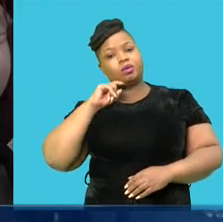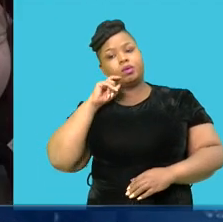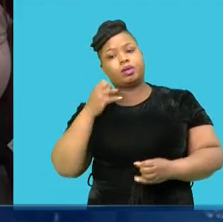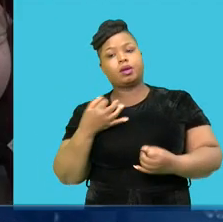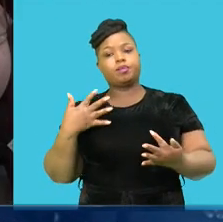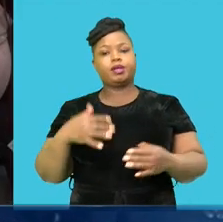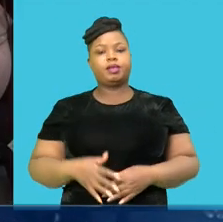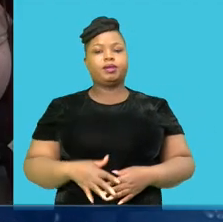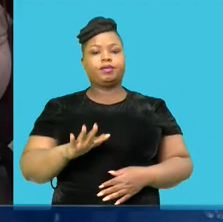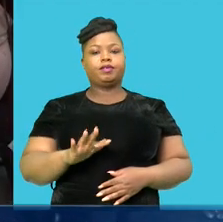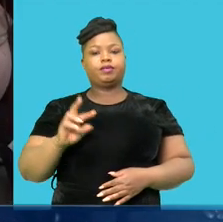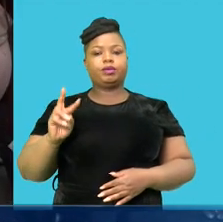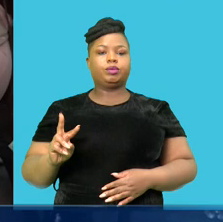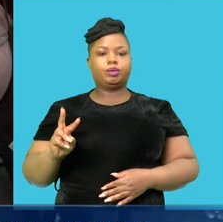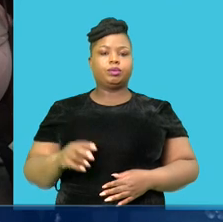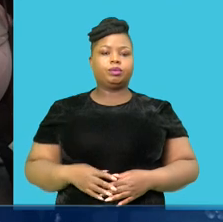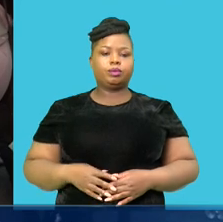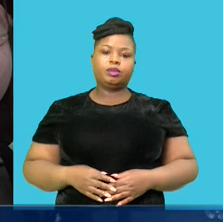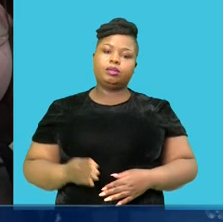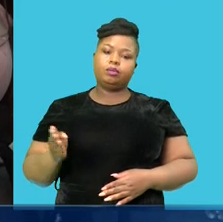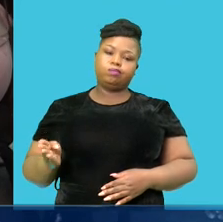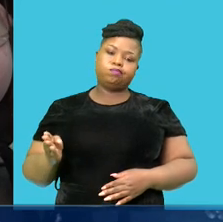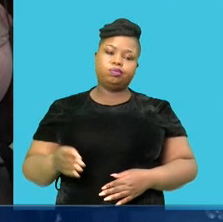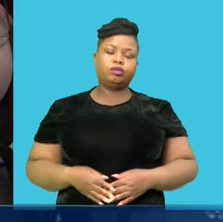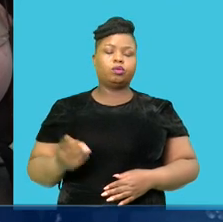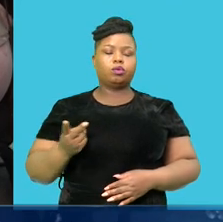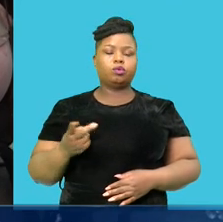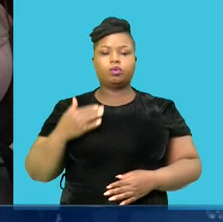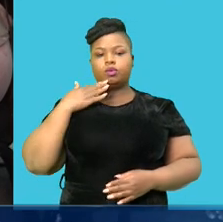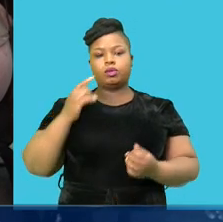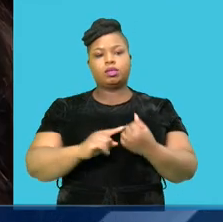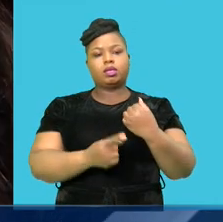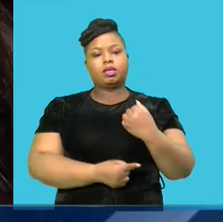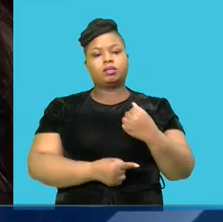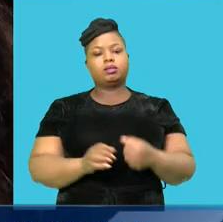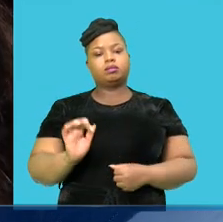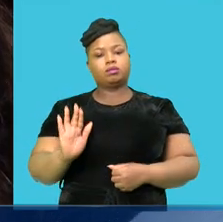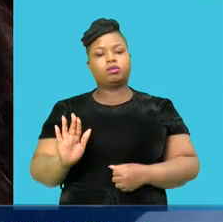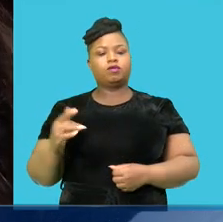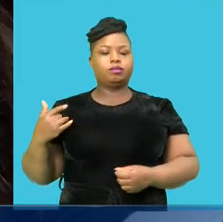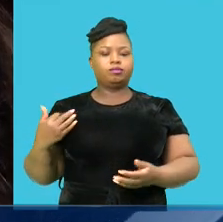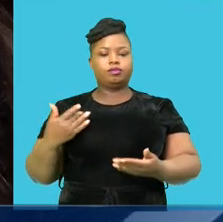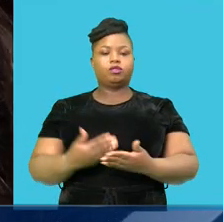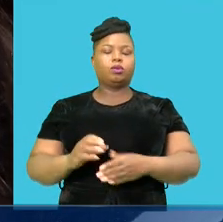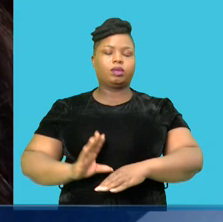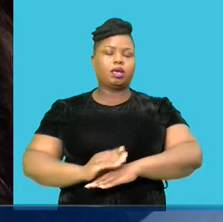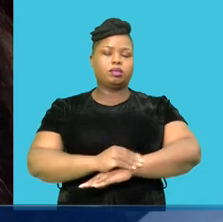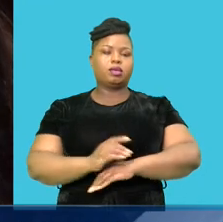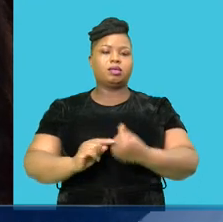engamashumi amahlanu anesibini ubudala ebekwinqanaba lokugqibela ledabi elide nomhlaza